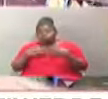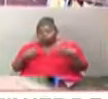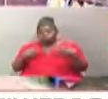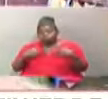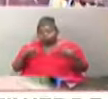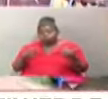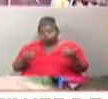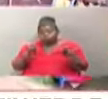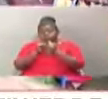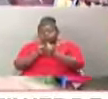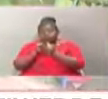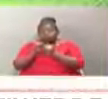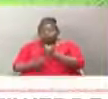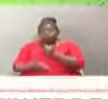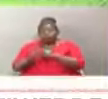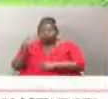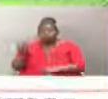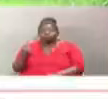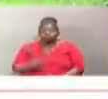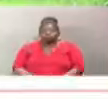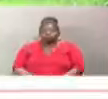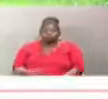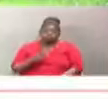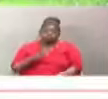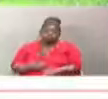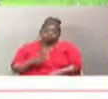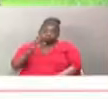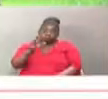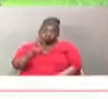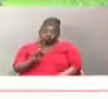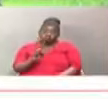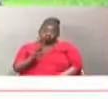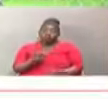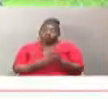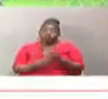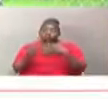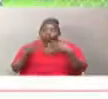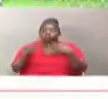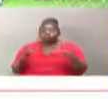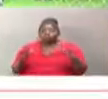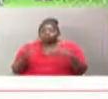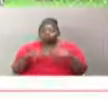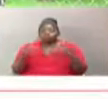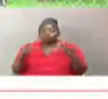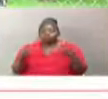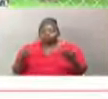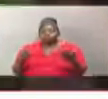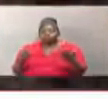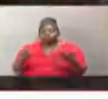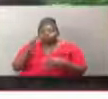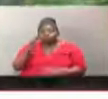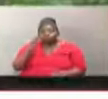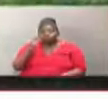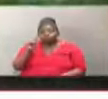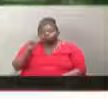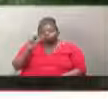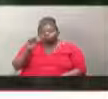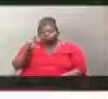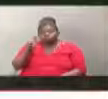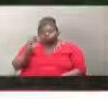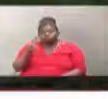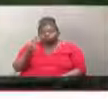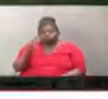ku mutwalo gumu gwokka. Saa bbiri ez'okumakya tugenda kuba tumaze okugulawo mu kivulu kyaffe kye twatumye Festive Season Masannale, we tugenda okubanga